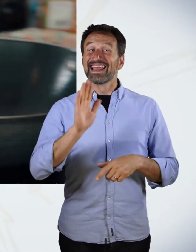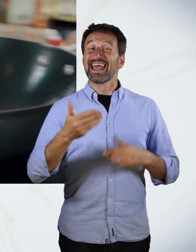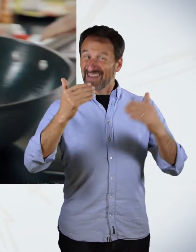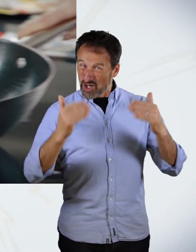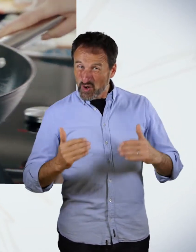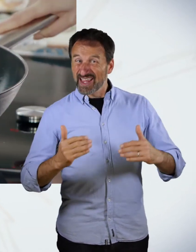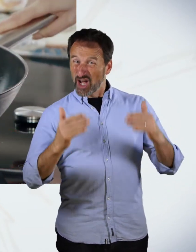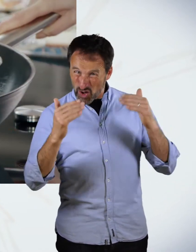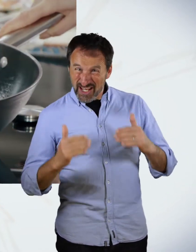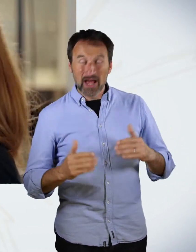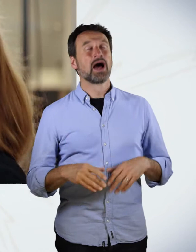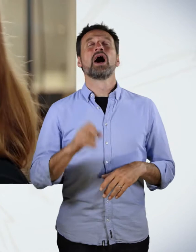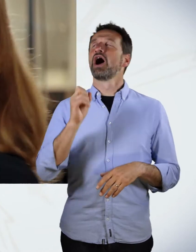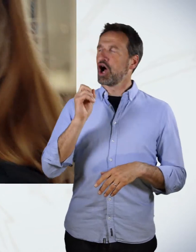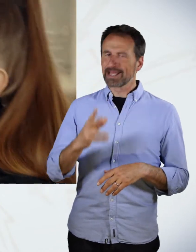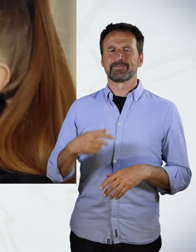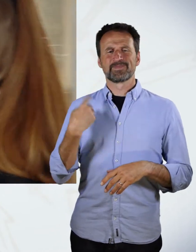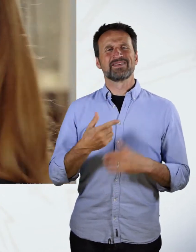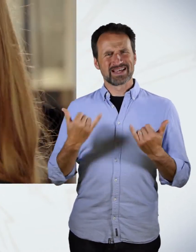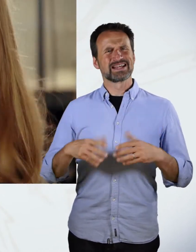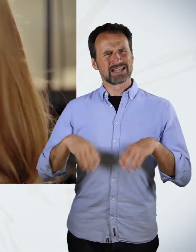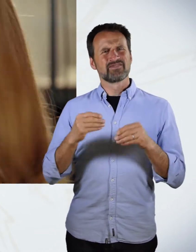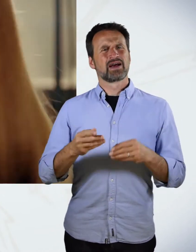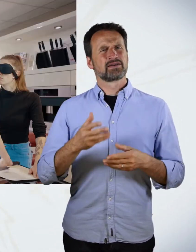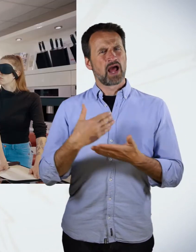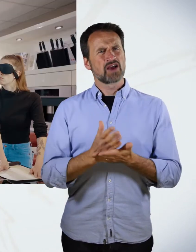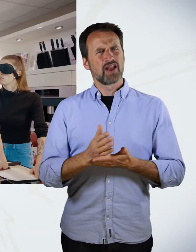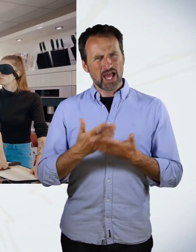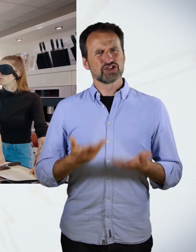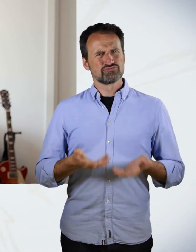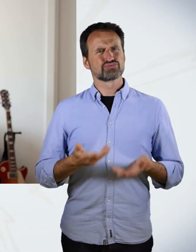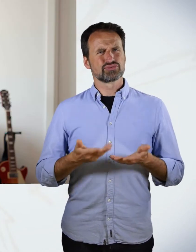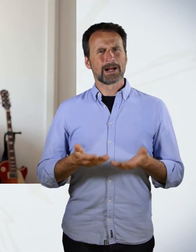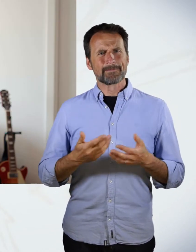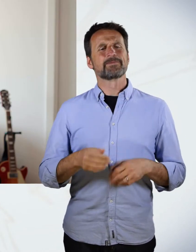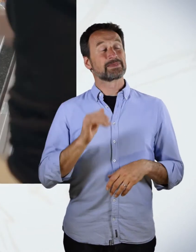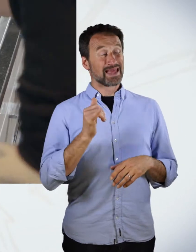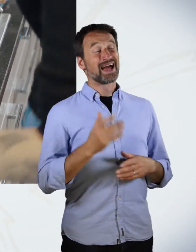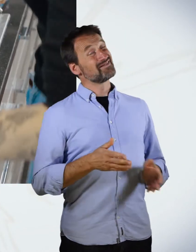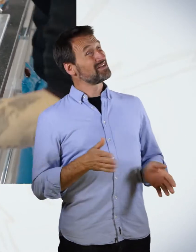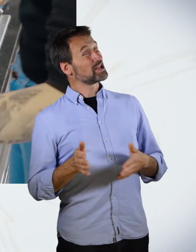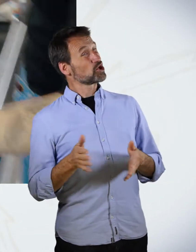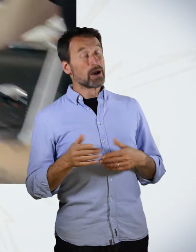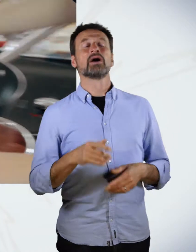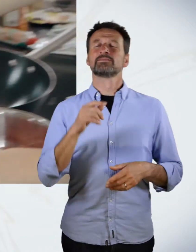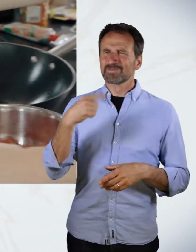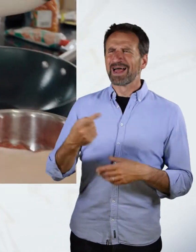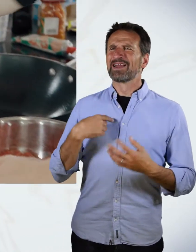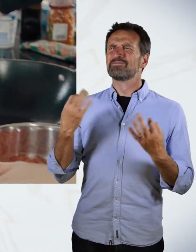Runter. Ja, jetzt okay. Bist du. Gut, dann fangen wir doch jetzt an, das Gehacktes zu würzen. Weiter rüber. Gut, dann brauchen wir